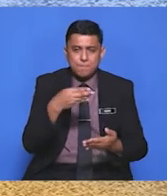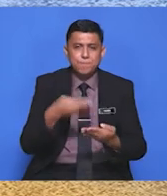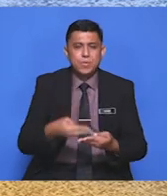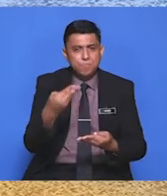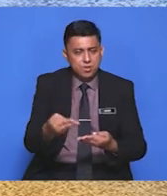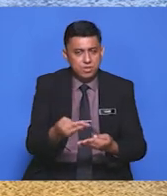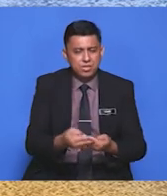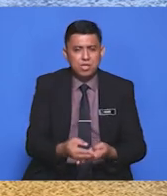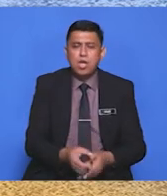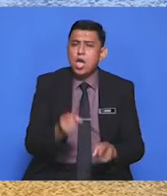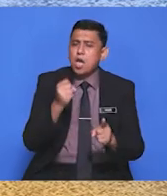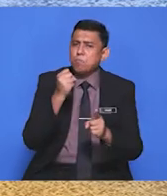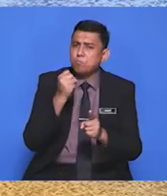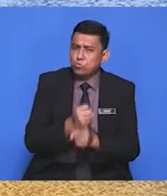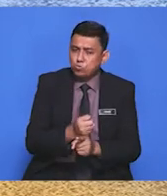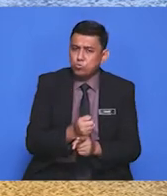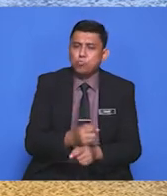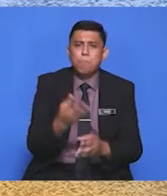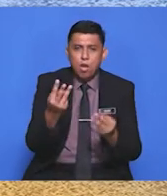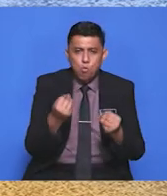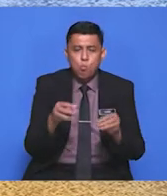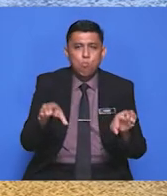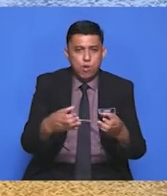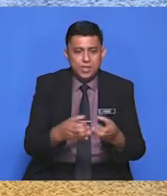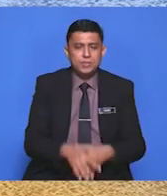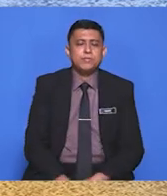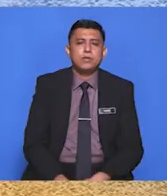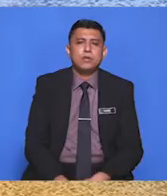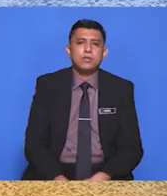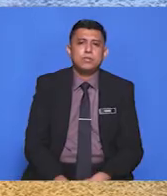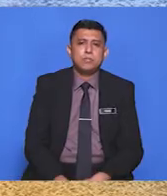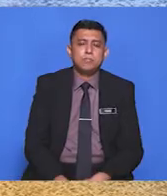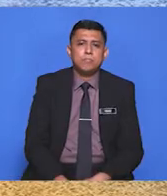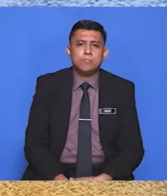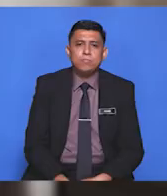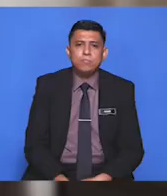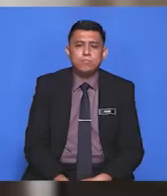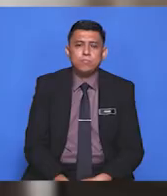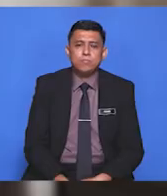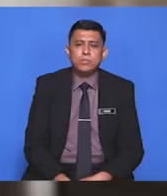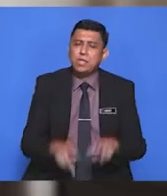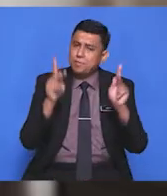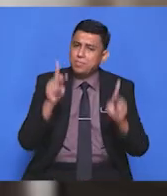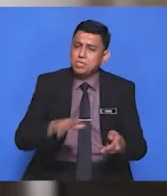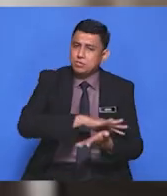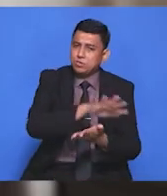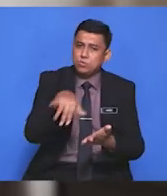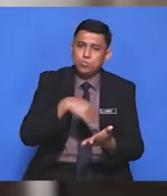Tanpa persetujuan, maka harga ini tidak akan berlakunya transaksi. Para pelajar